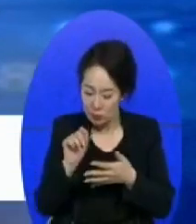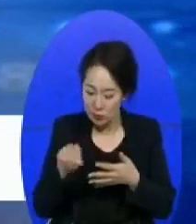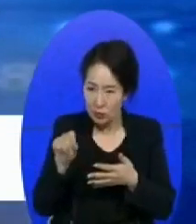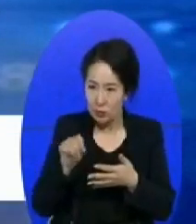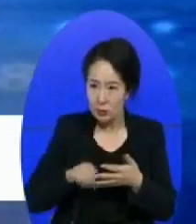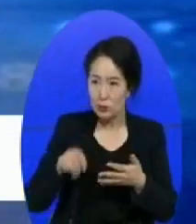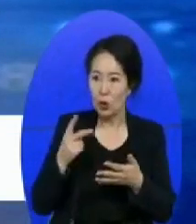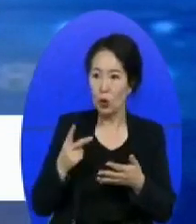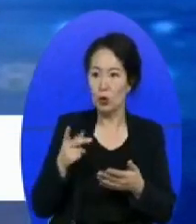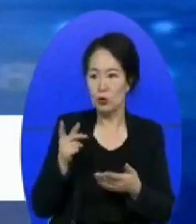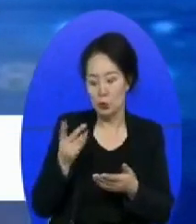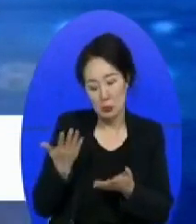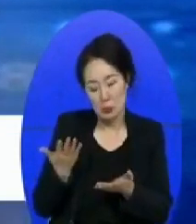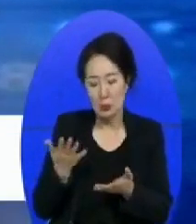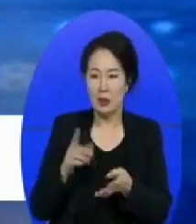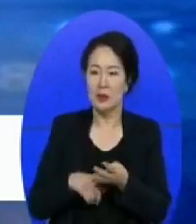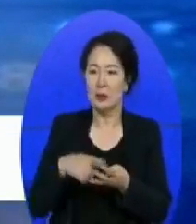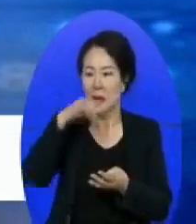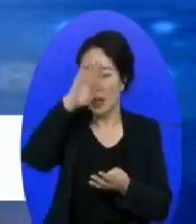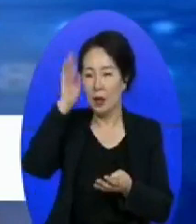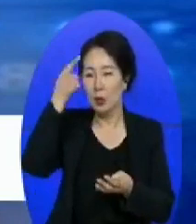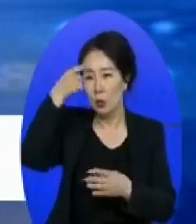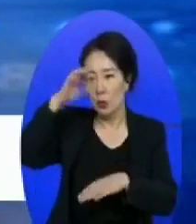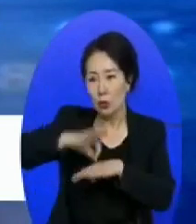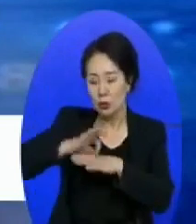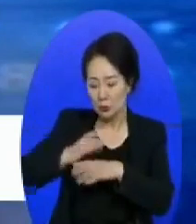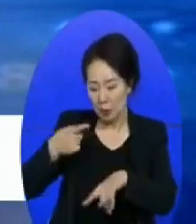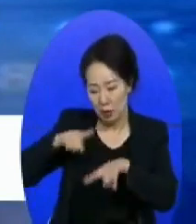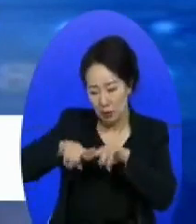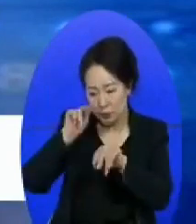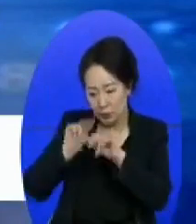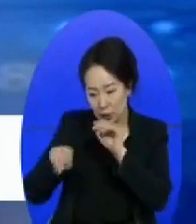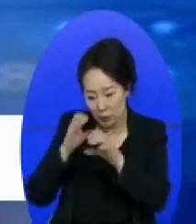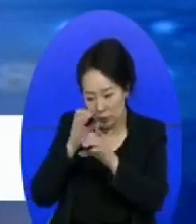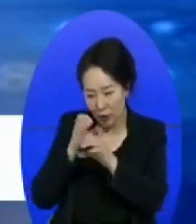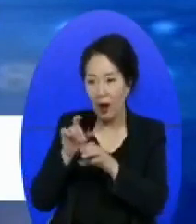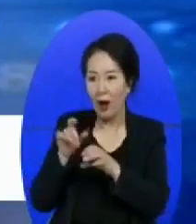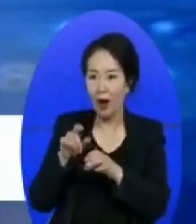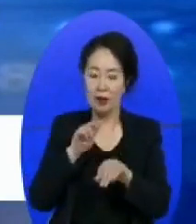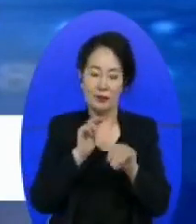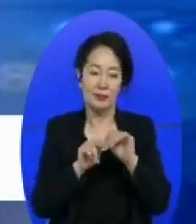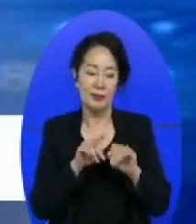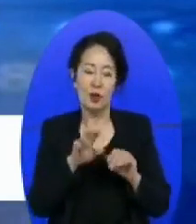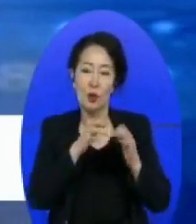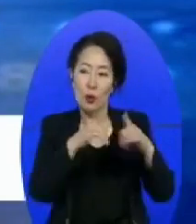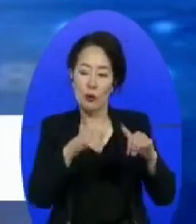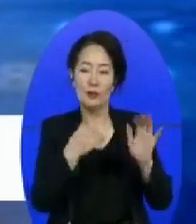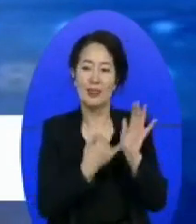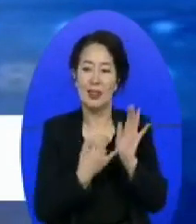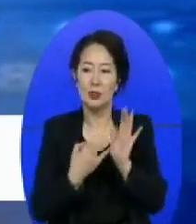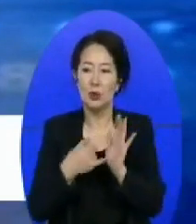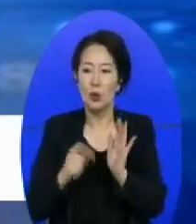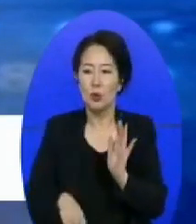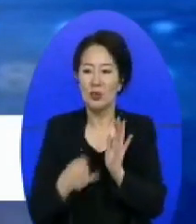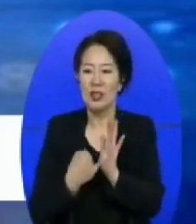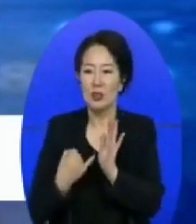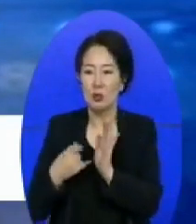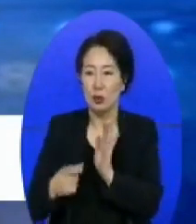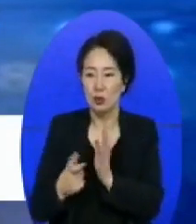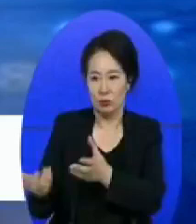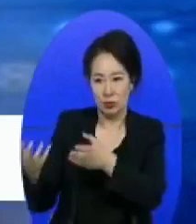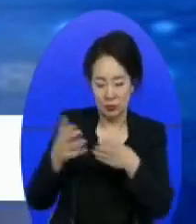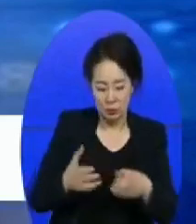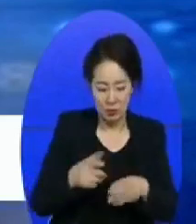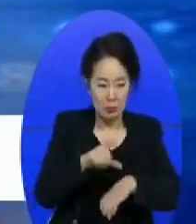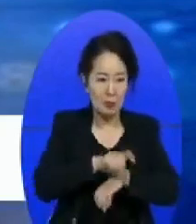буюу халуунтай зорчигчдод нэмэлт тандалт судалгаа буян тухай бомбд төр хийгээд 66 зорчигчийг бол мэрэгжлийн